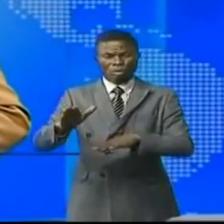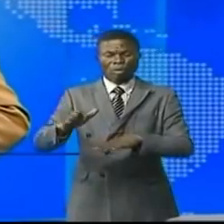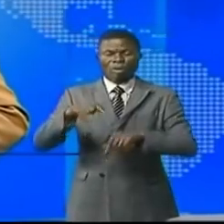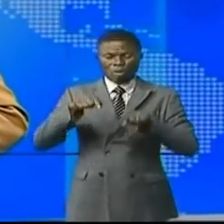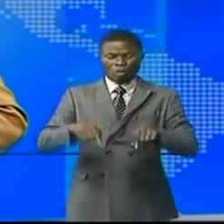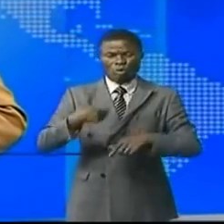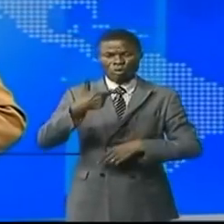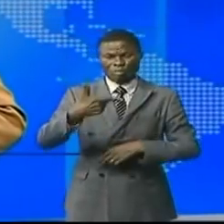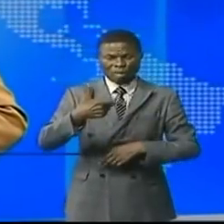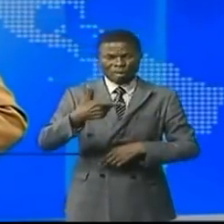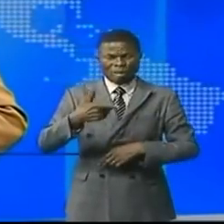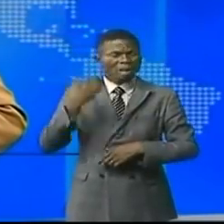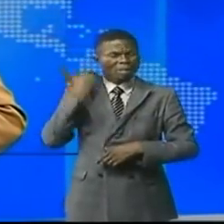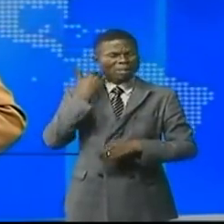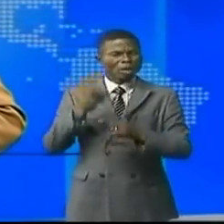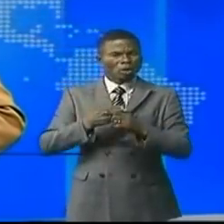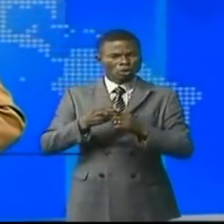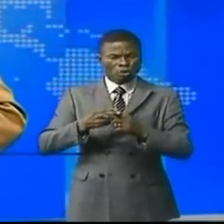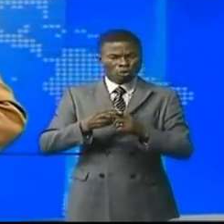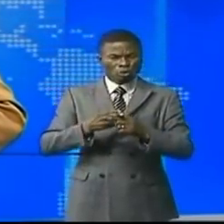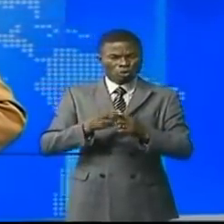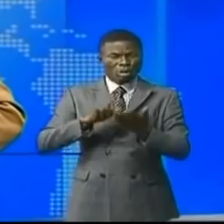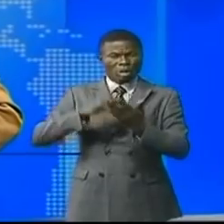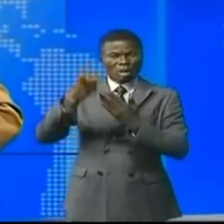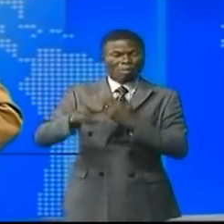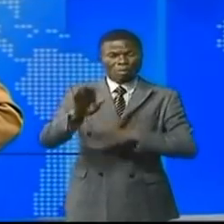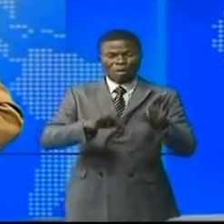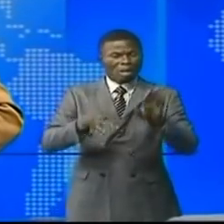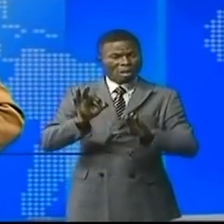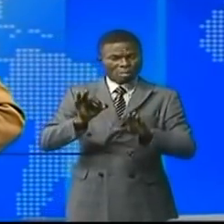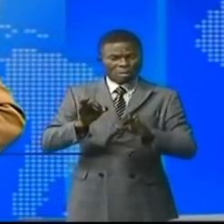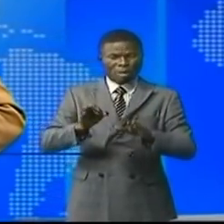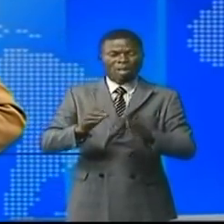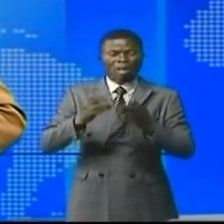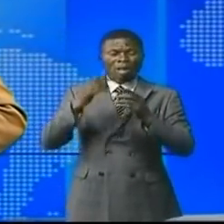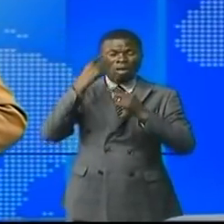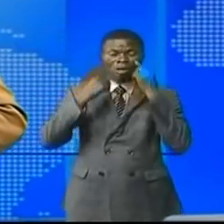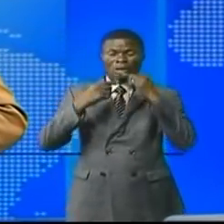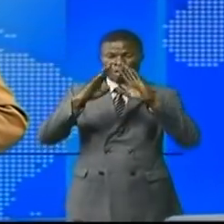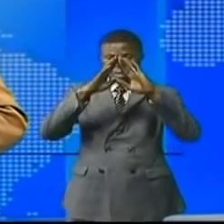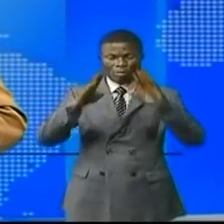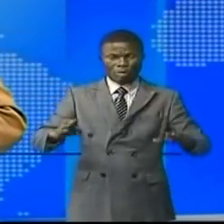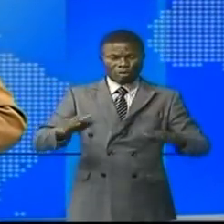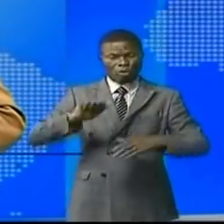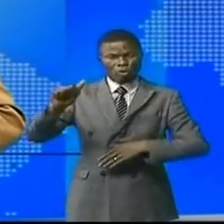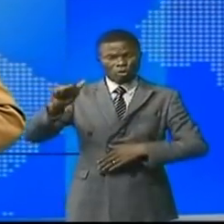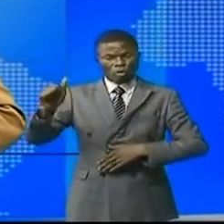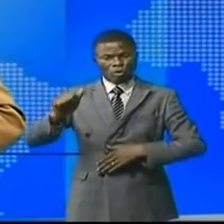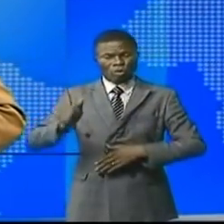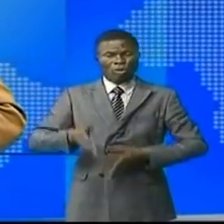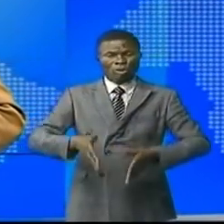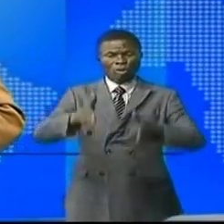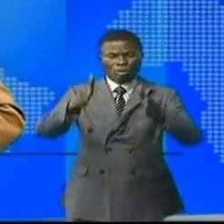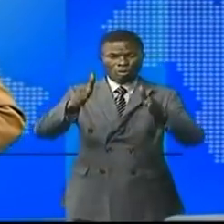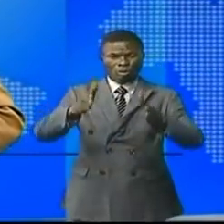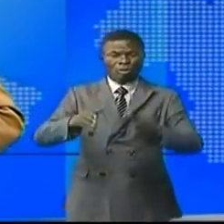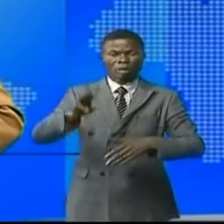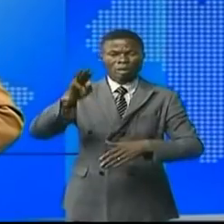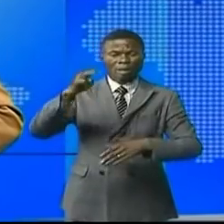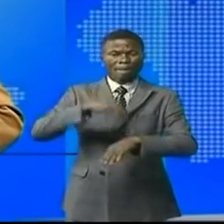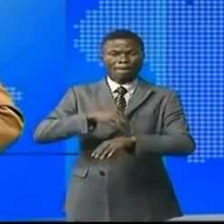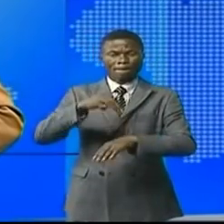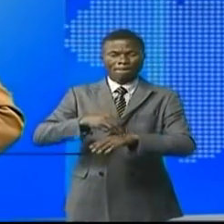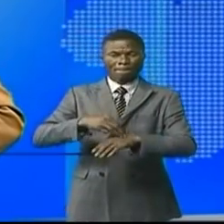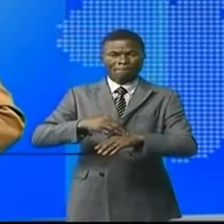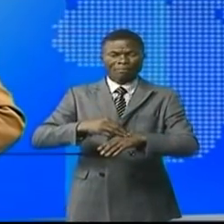mardi de suite d'une courte maladie. En attendant, le programme des funérailles se tient en sa résidence 6 route Matadi,